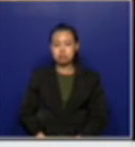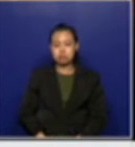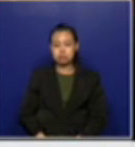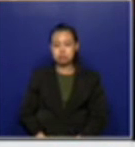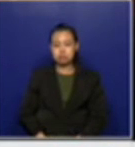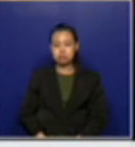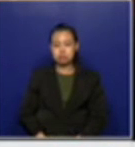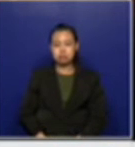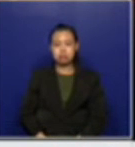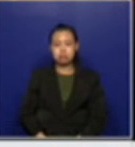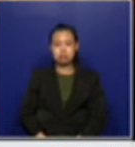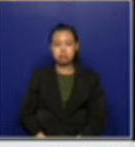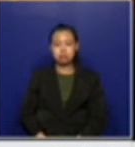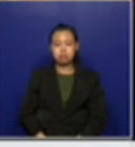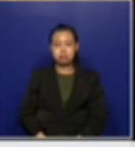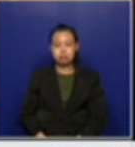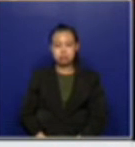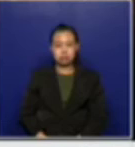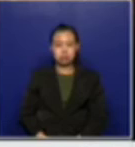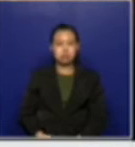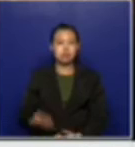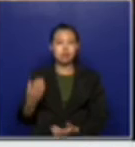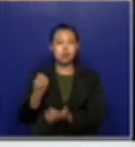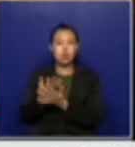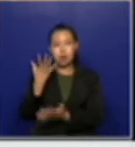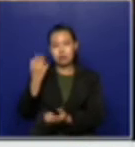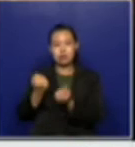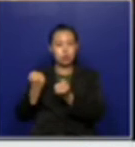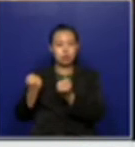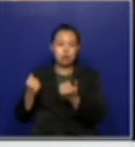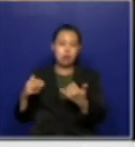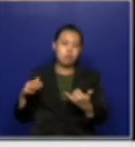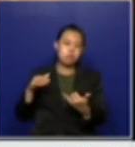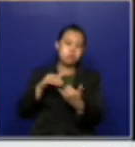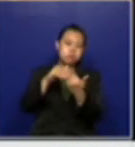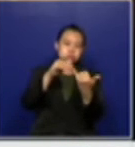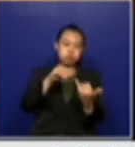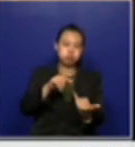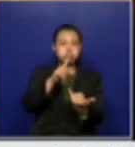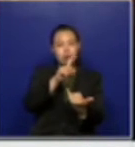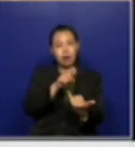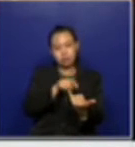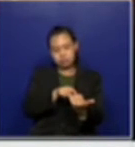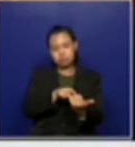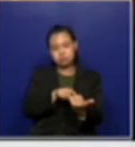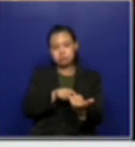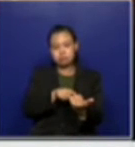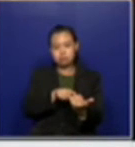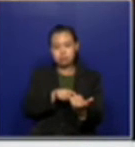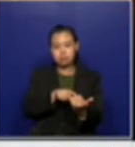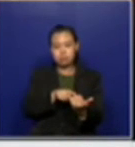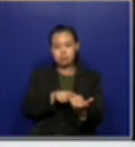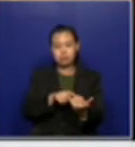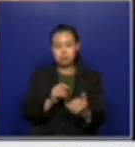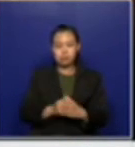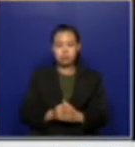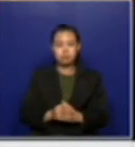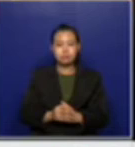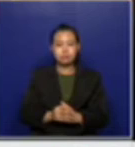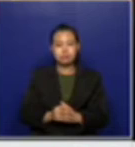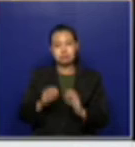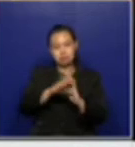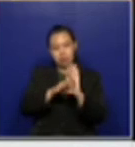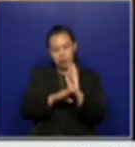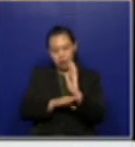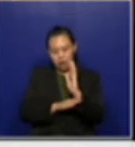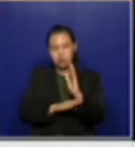คดีคนรวยขับรถชนตำรวจเสียชีวิตนั้นชี้ให้เห็นถึงความล้มเหลวของกระบวนการยุติธร